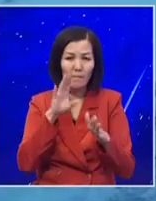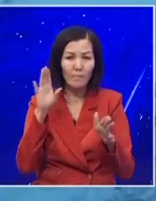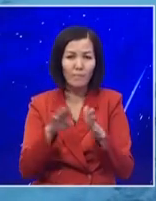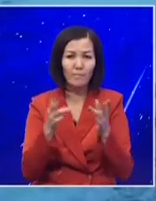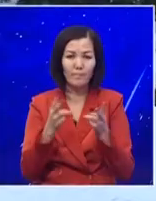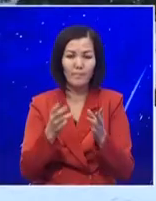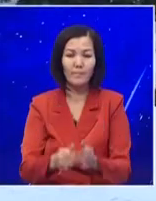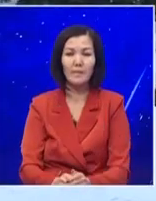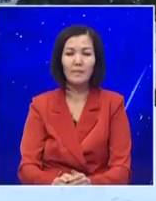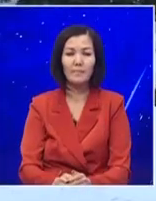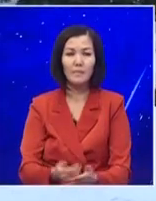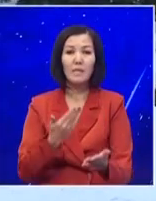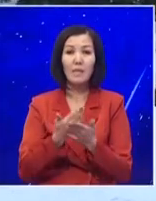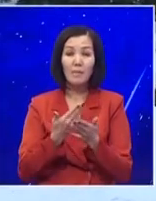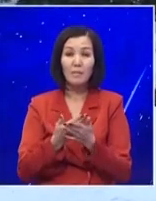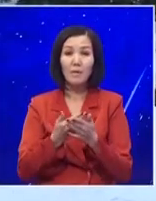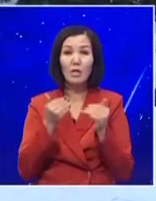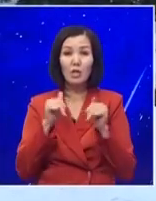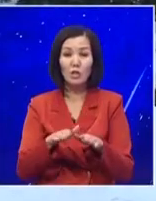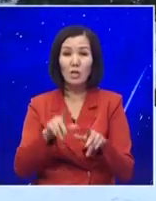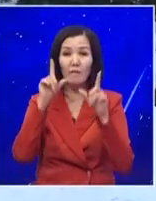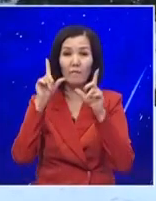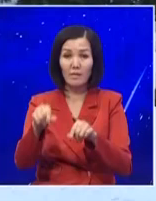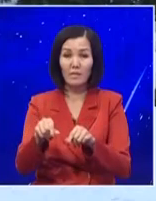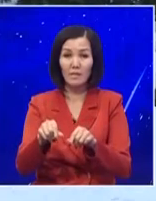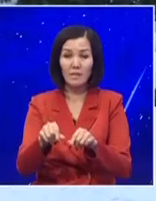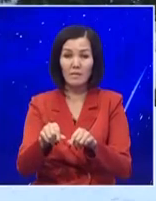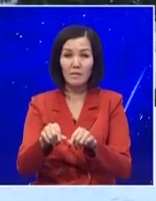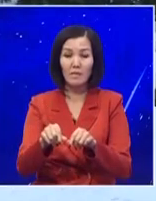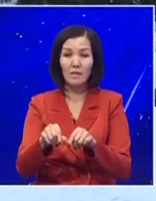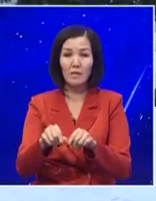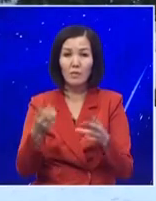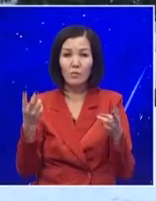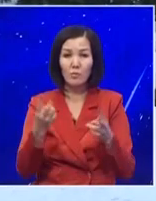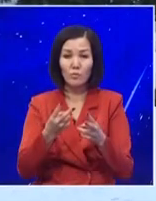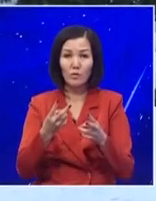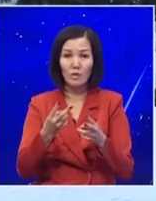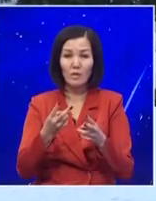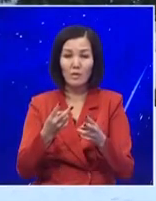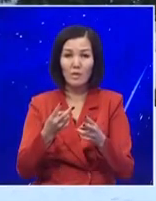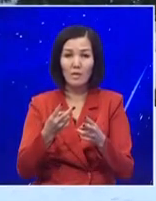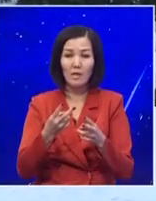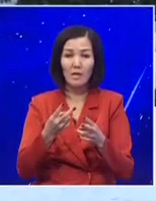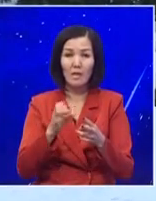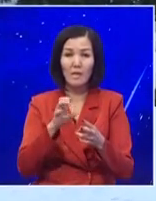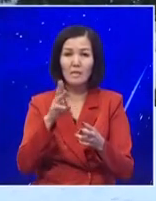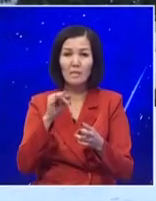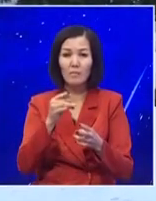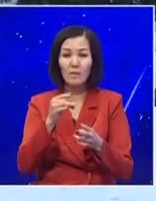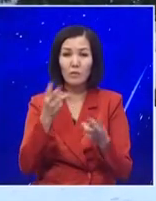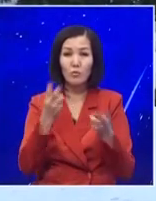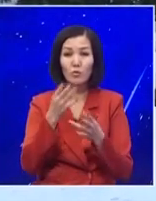на дороге. Если вы приняли решение о выезде за пределы населенного пункта, не игнорировать, опять же,